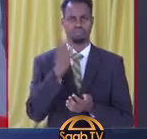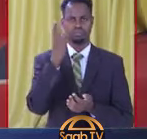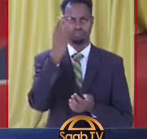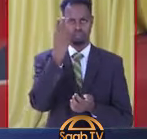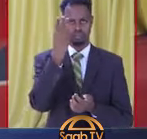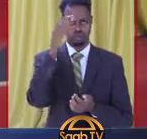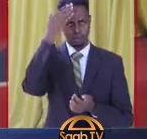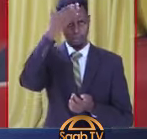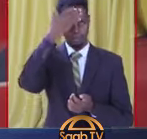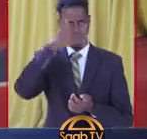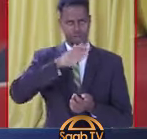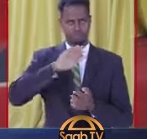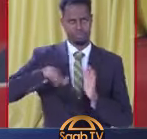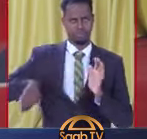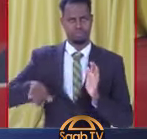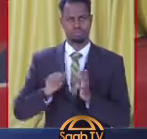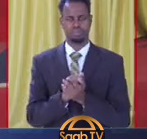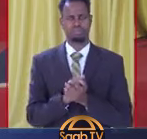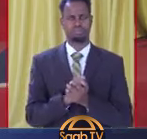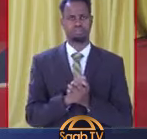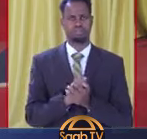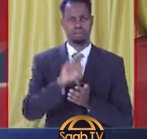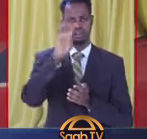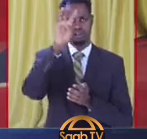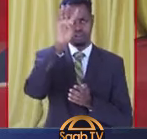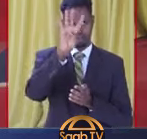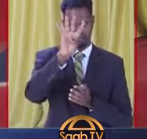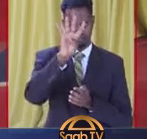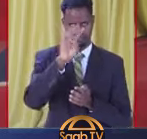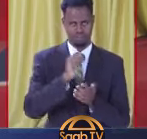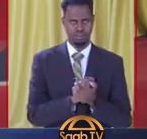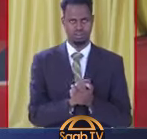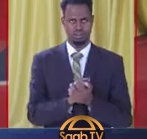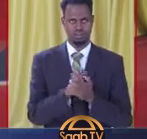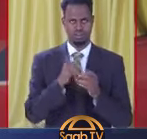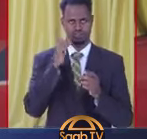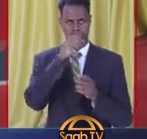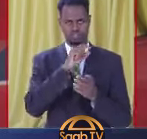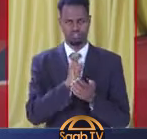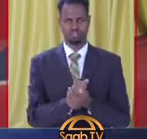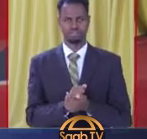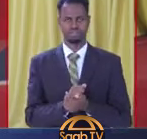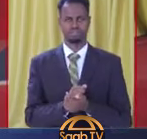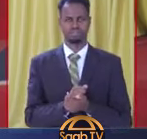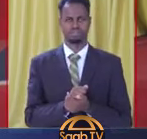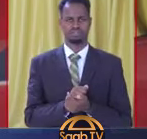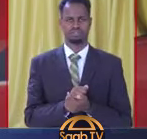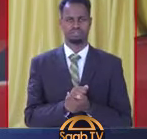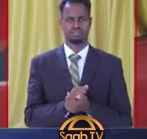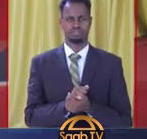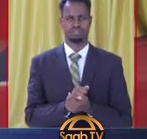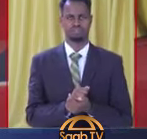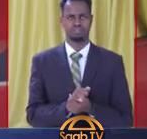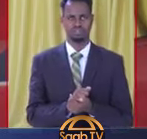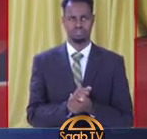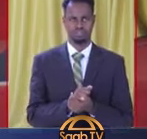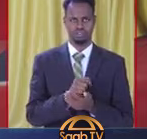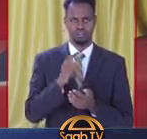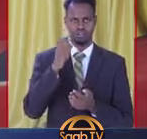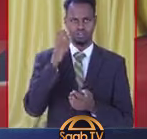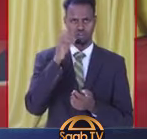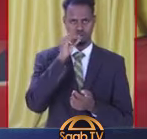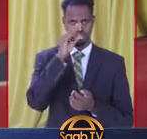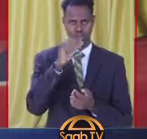saddexda baarlamaanka saddexda xisbi mucaafadka ah xildhibaan suwargooyay waa